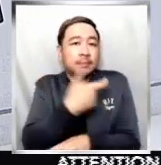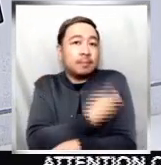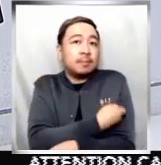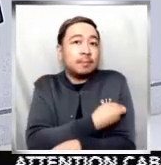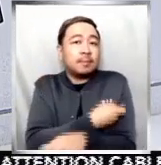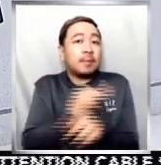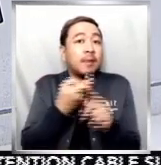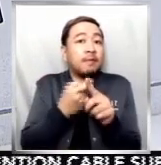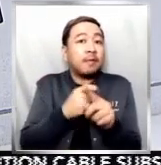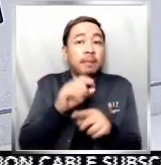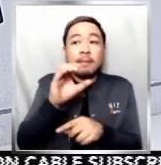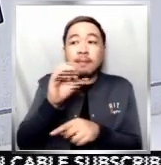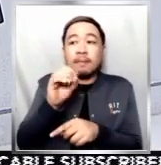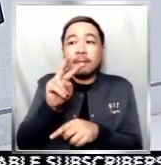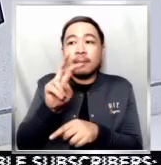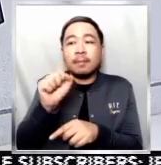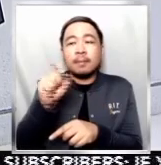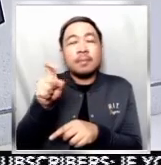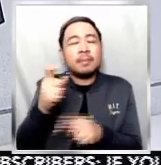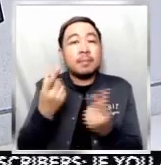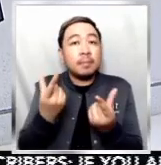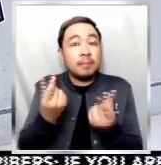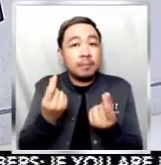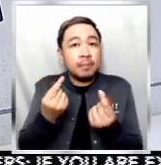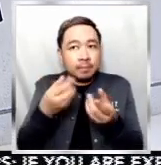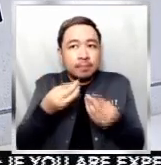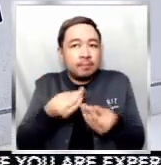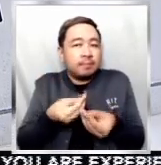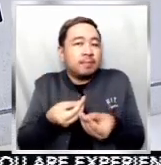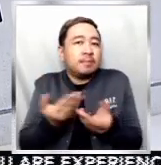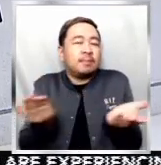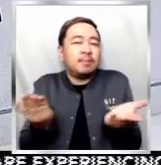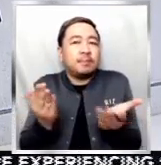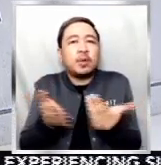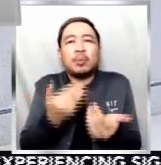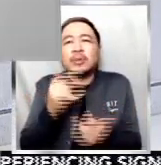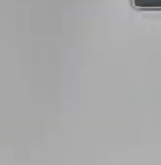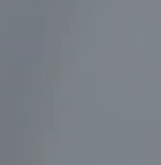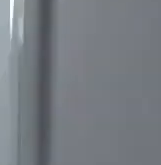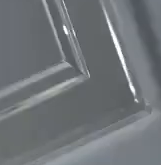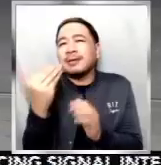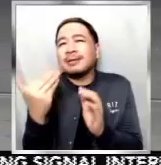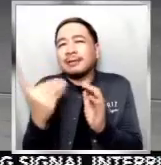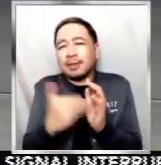saan-saan dadalhin ng halos 200,000 mga bakuna, alamin sa pagtutok ni Maki Pulido.